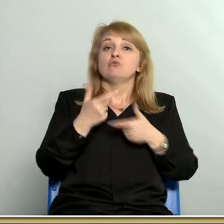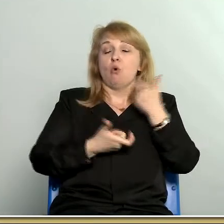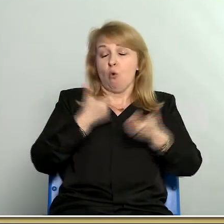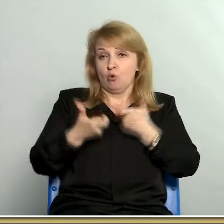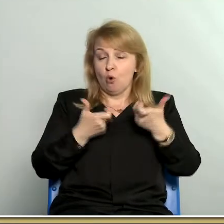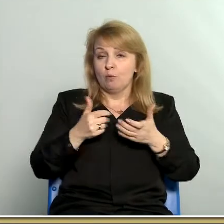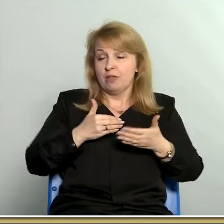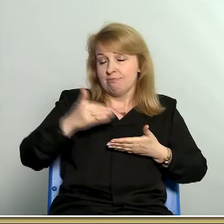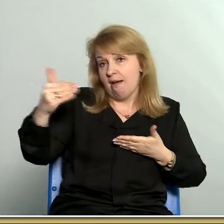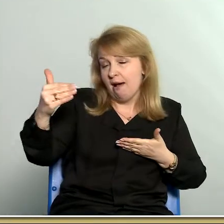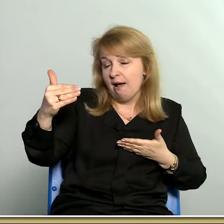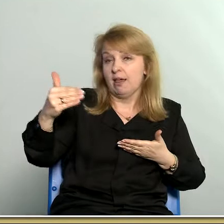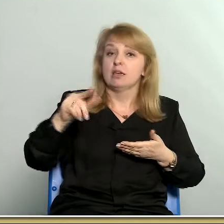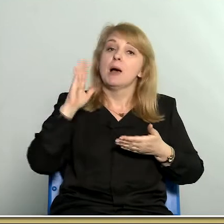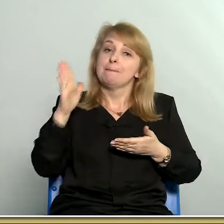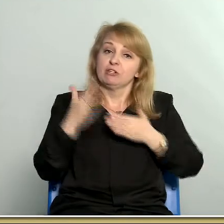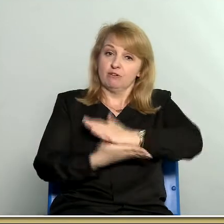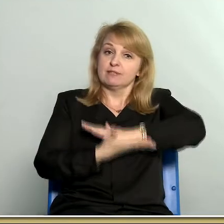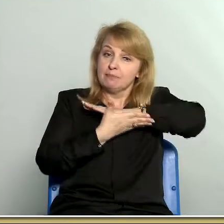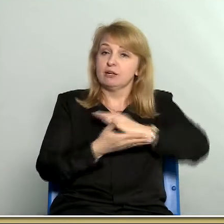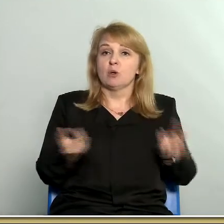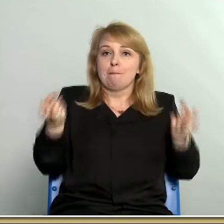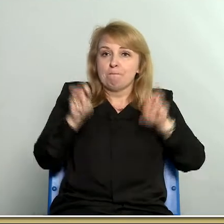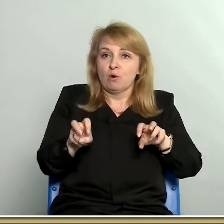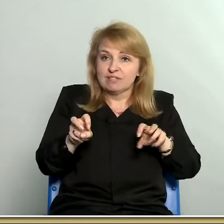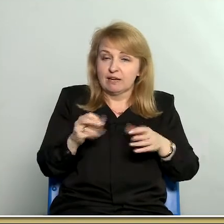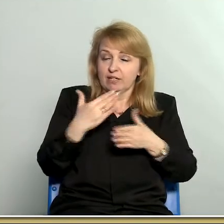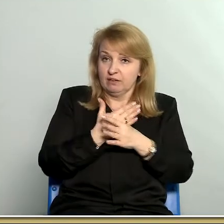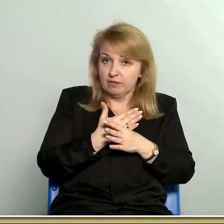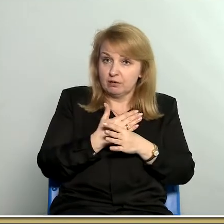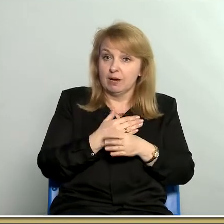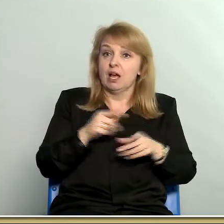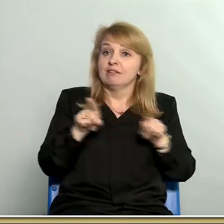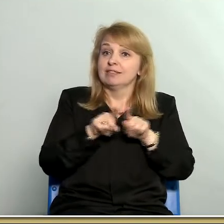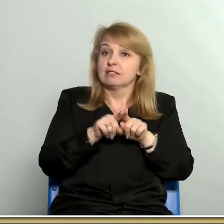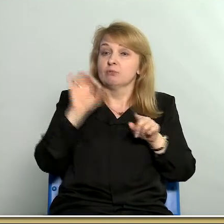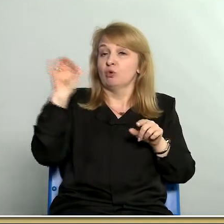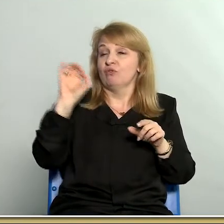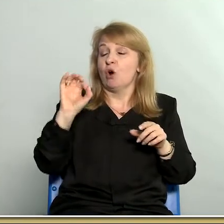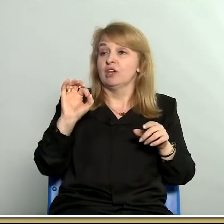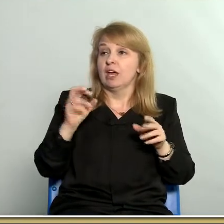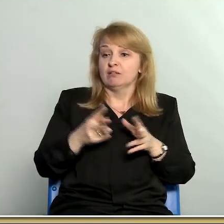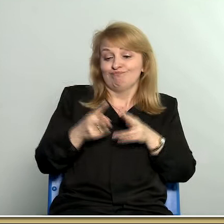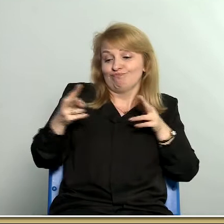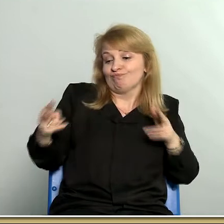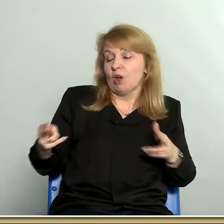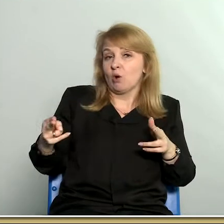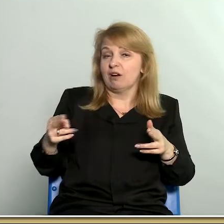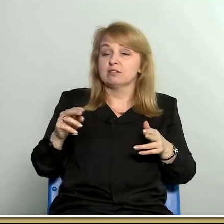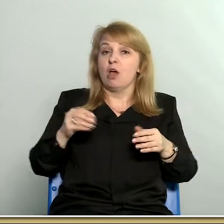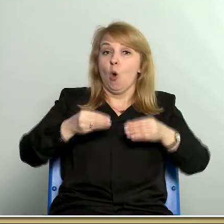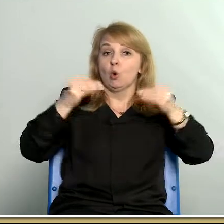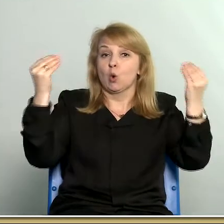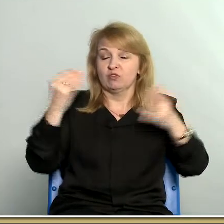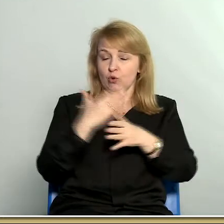będę omawiać. Tu wspieramy nie tyle powstawanie, choć fazę inkubacyjną, fazę początkową tak, ale istniejące